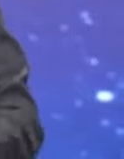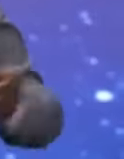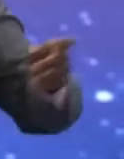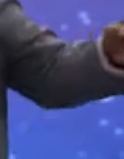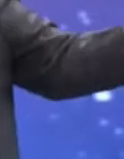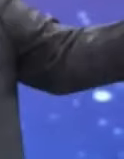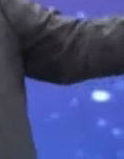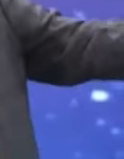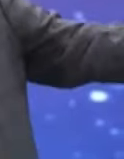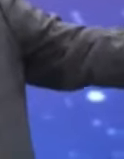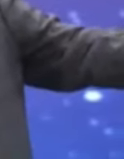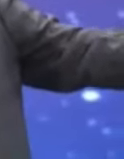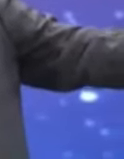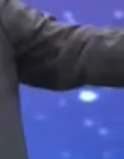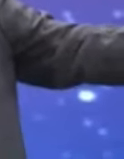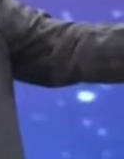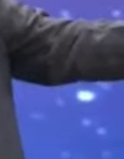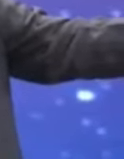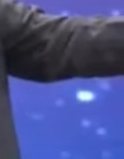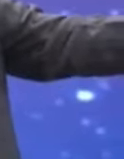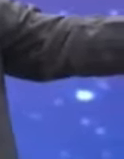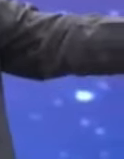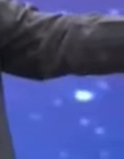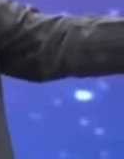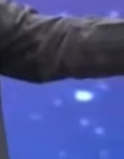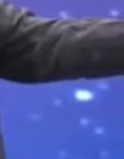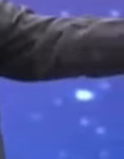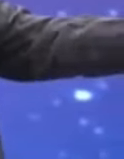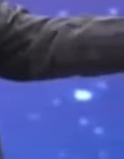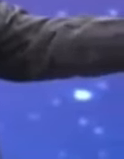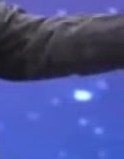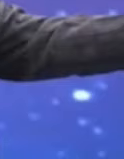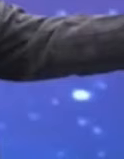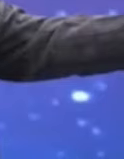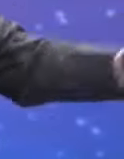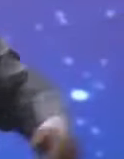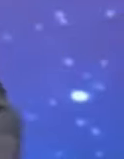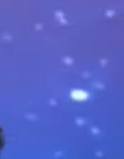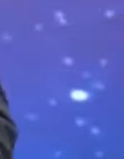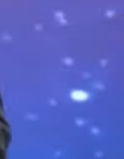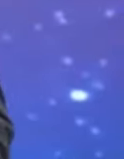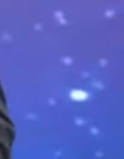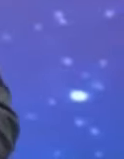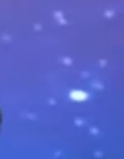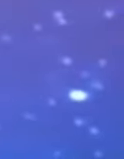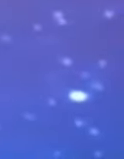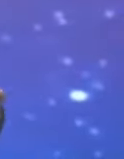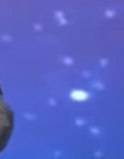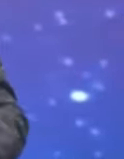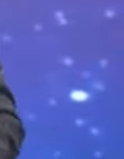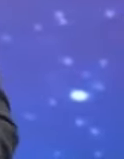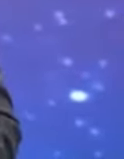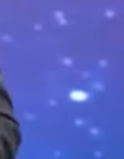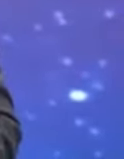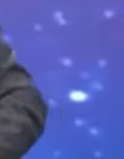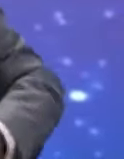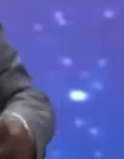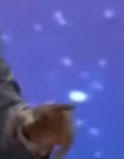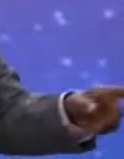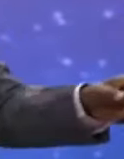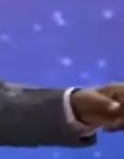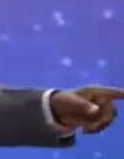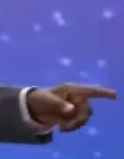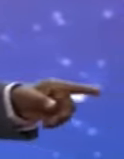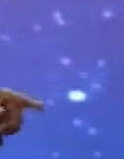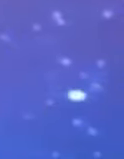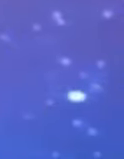transgressaient et il se bagarit avant si comp pas se bagarer il y a pas la grâce de Dieu ils verront pas la grâce de Dieu